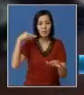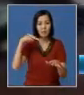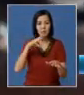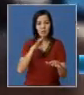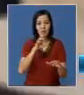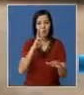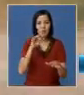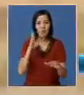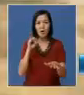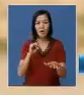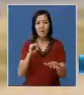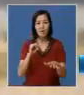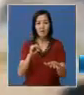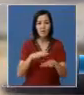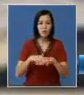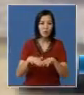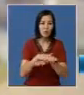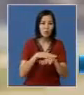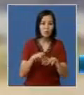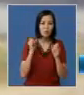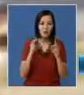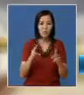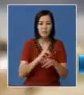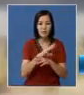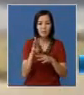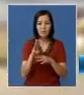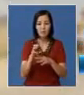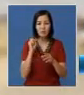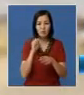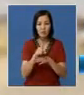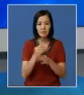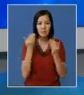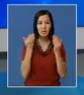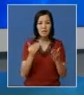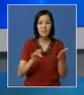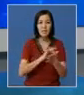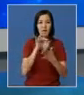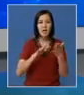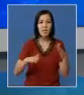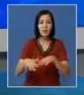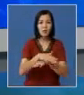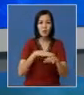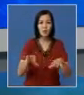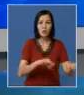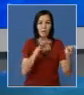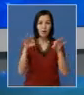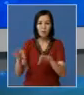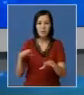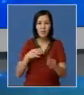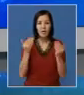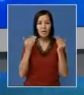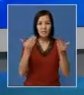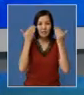органдарға арыстық тұрғындардың қауіпсіздігін қамтамасыз етуді тапсырды. Қазіргі уақытта шаһар тұрғындары эвакуацияланып жатыр.